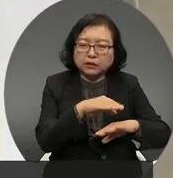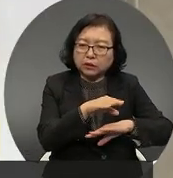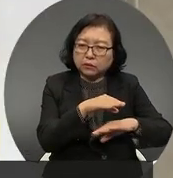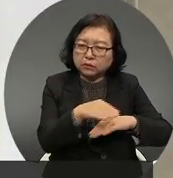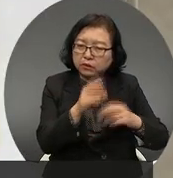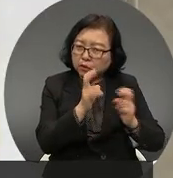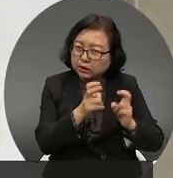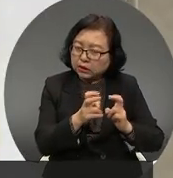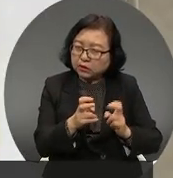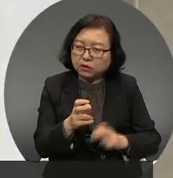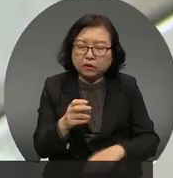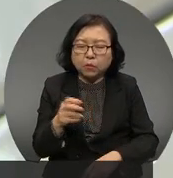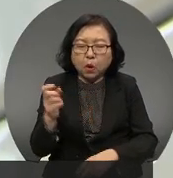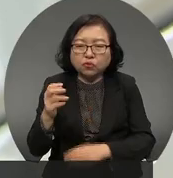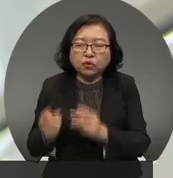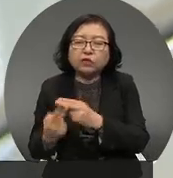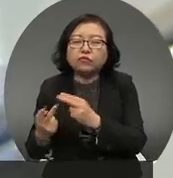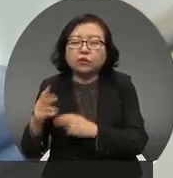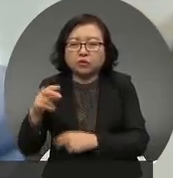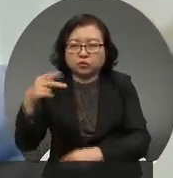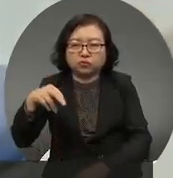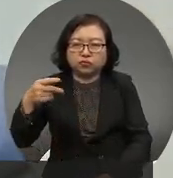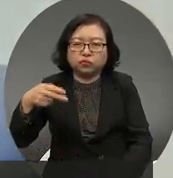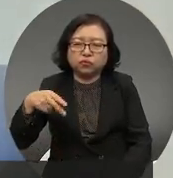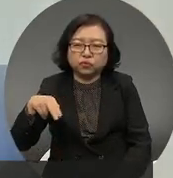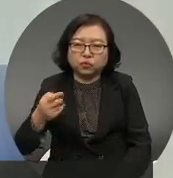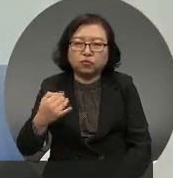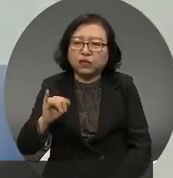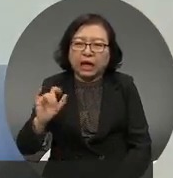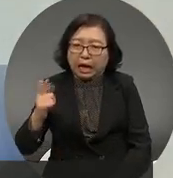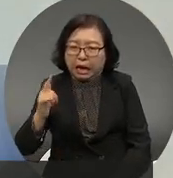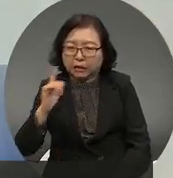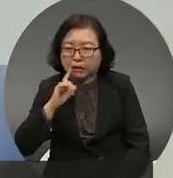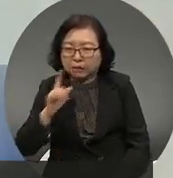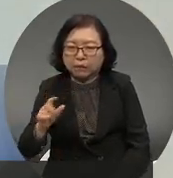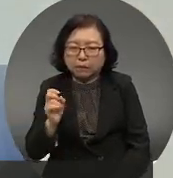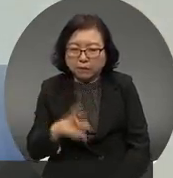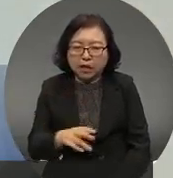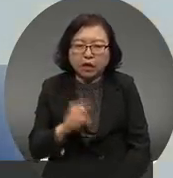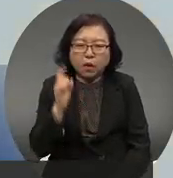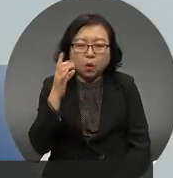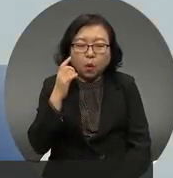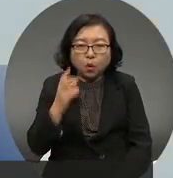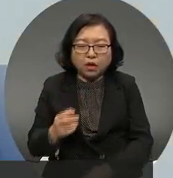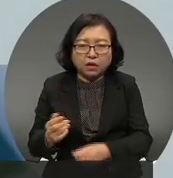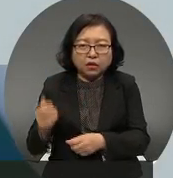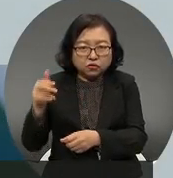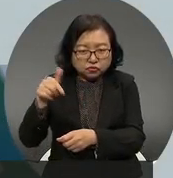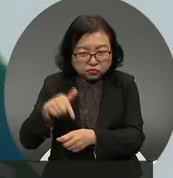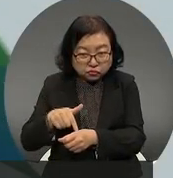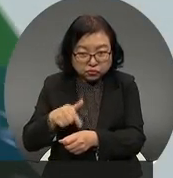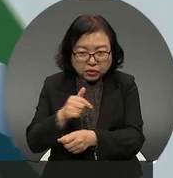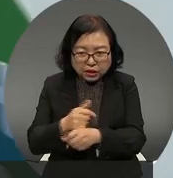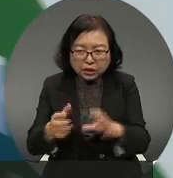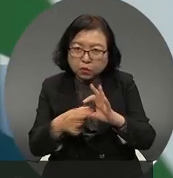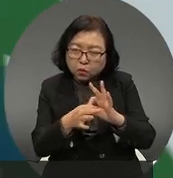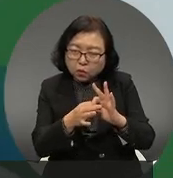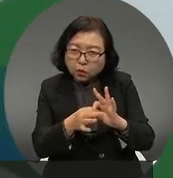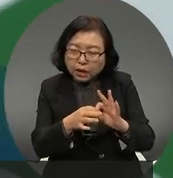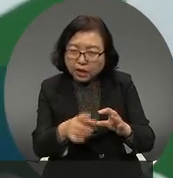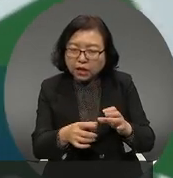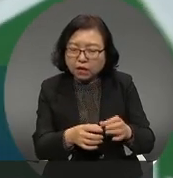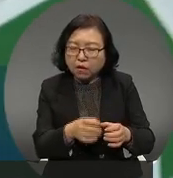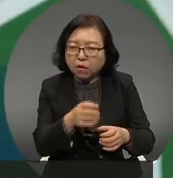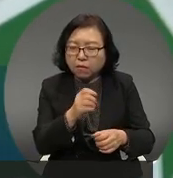아니라는 입장입니다. 수소 다음은 이제 연료 스택이 있고 그다음에 이제 고압 배터리인데 연료 스택에는 문제가 없는데 고압 배터리가 문제가